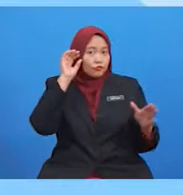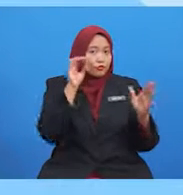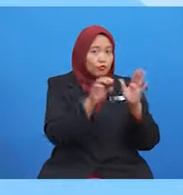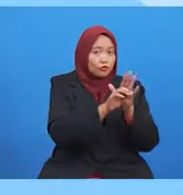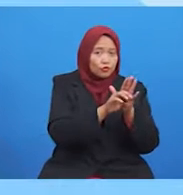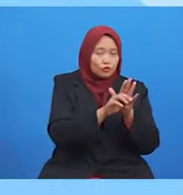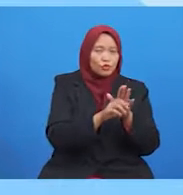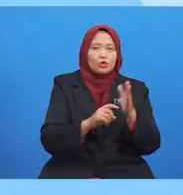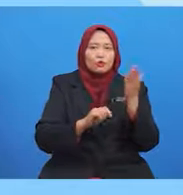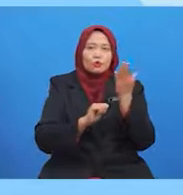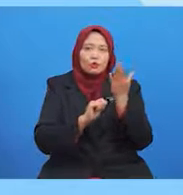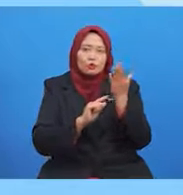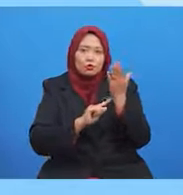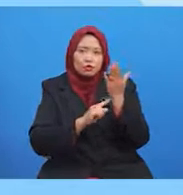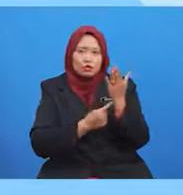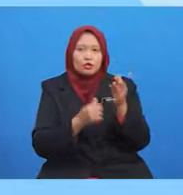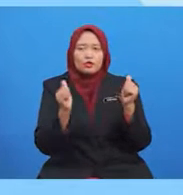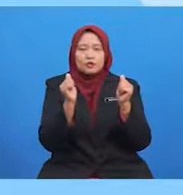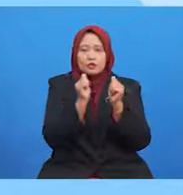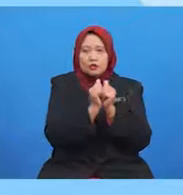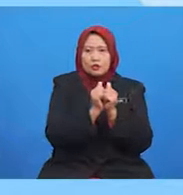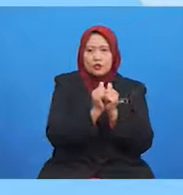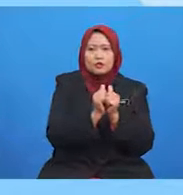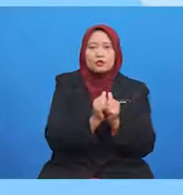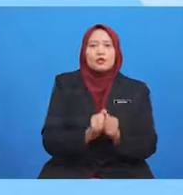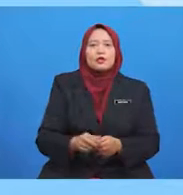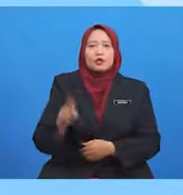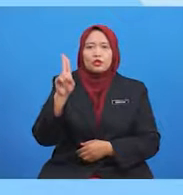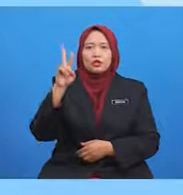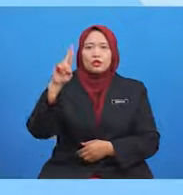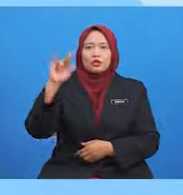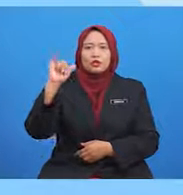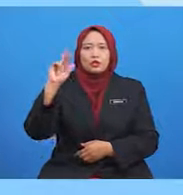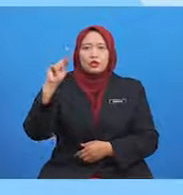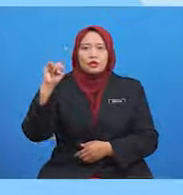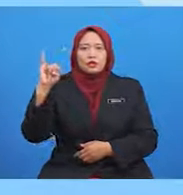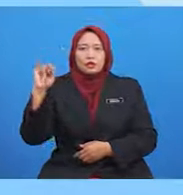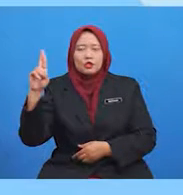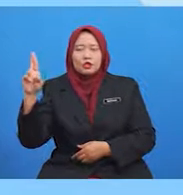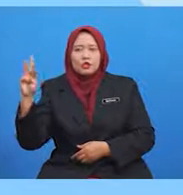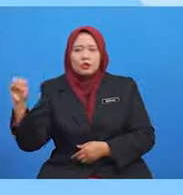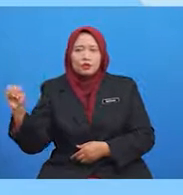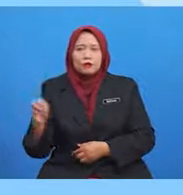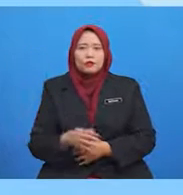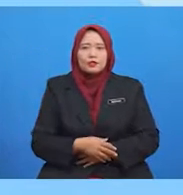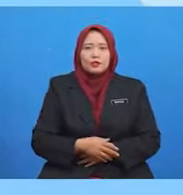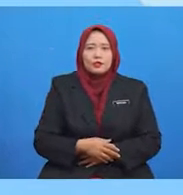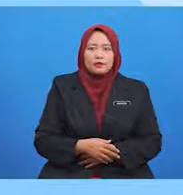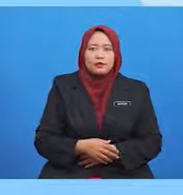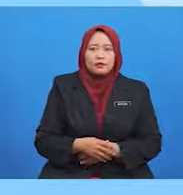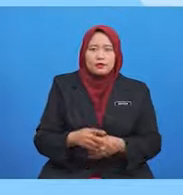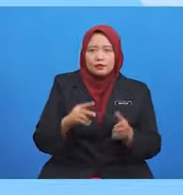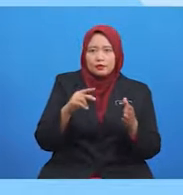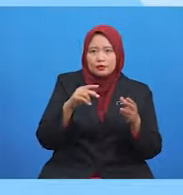Bermula dengan biji uranium yang dikenali sebagai pigblende, mereka berjaya